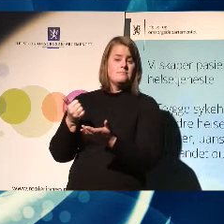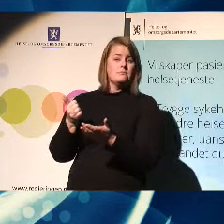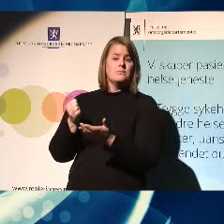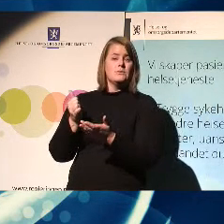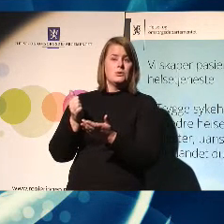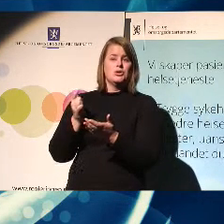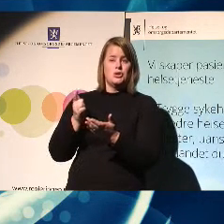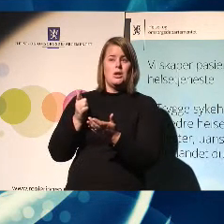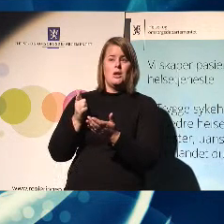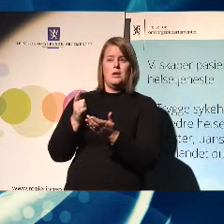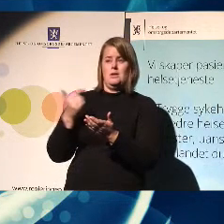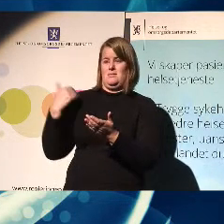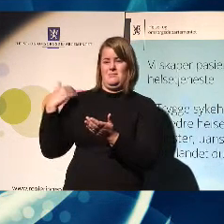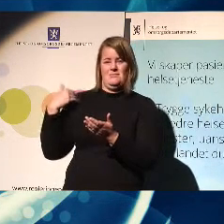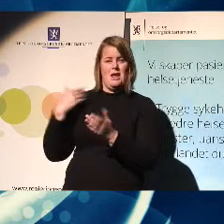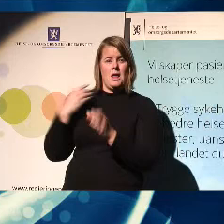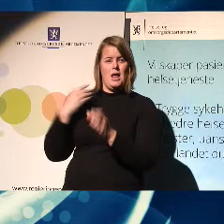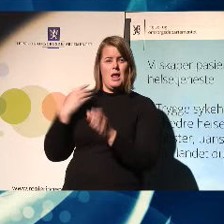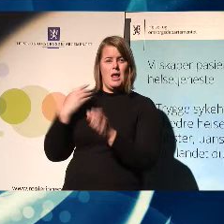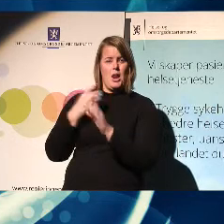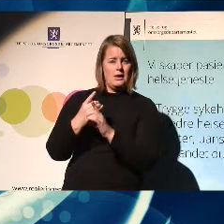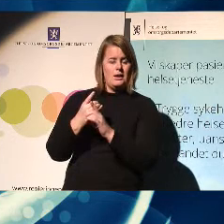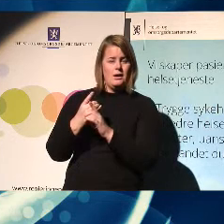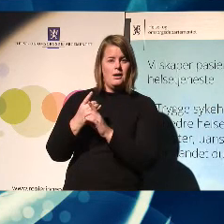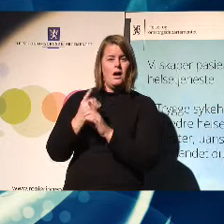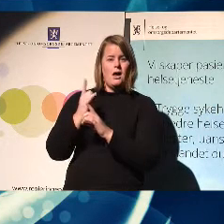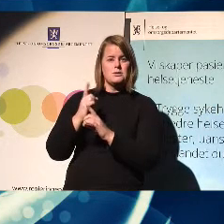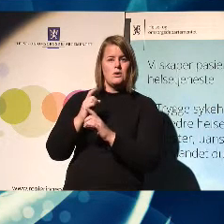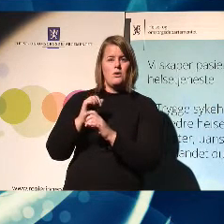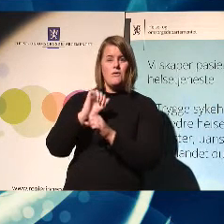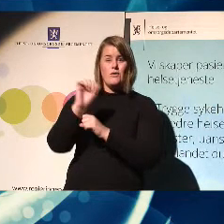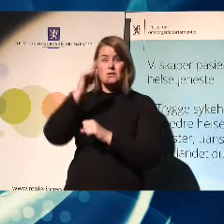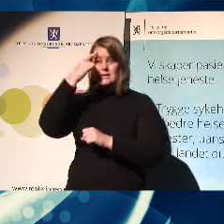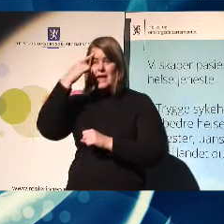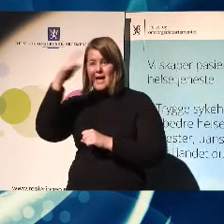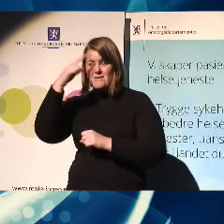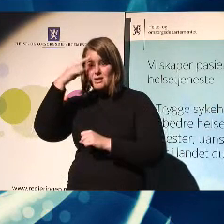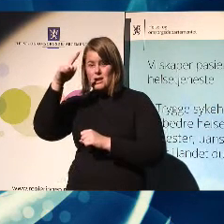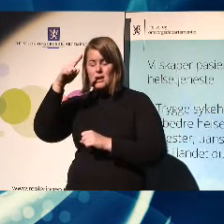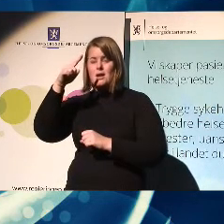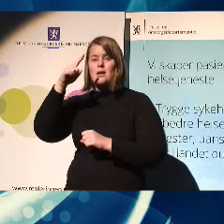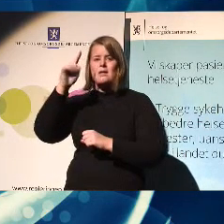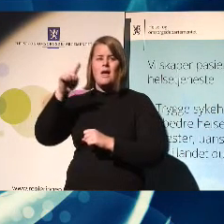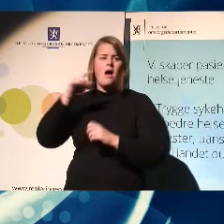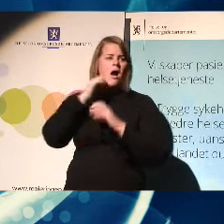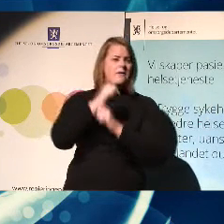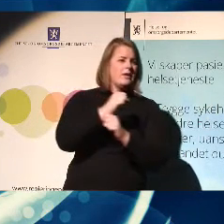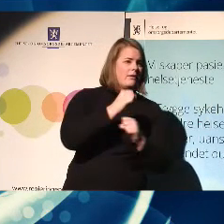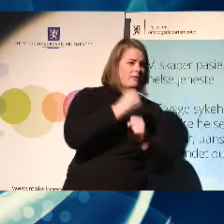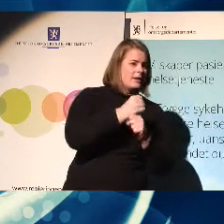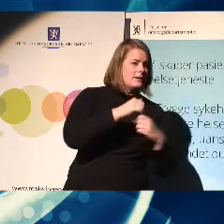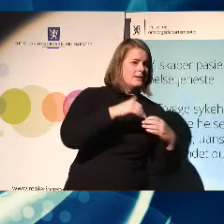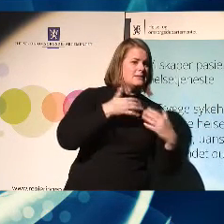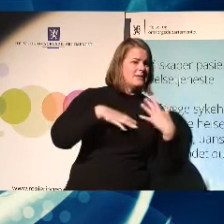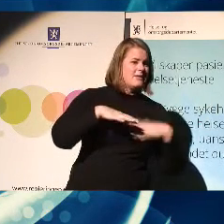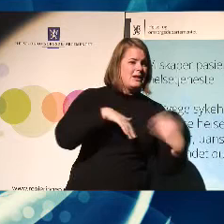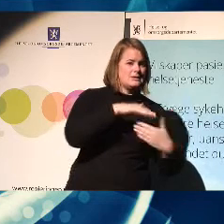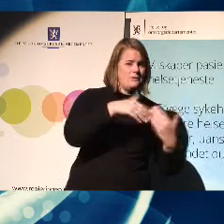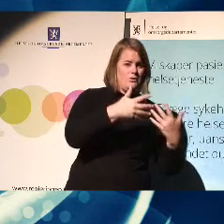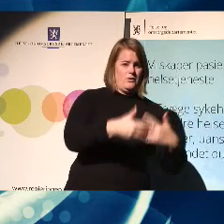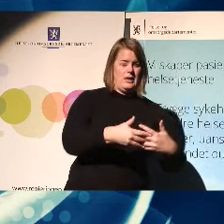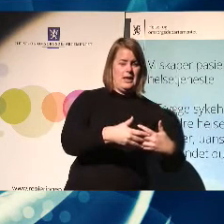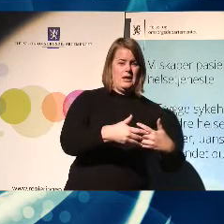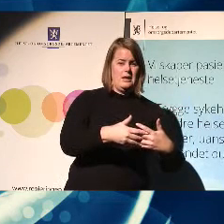grunn av den logikken som jeg dro opp i sted, at man ser at forsvarsevnen er helt avhengig av at det sivile samfunnet fungerer, litt uavhengig av